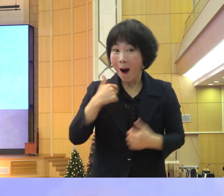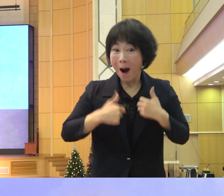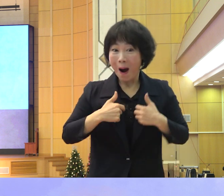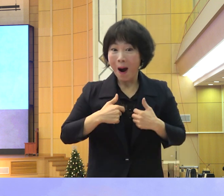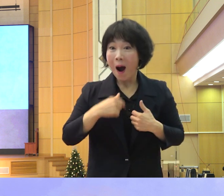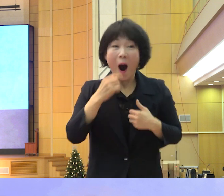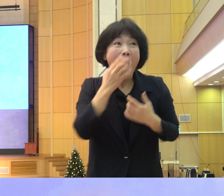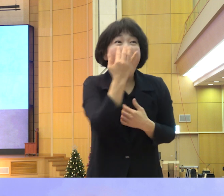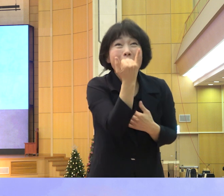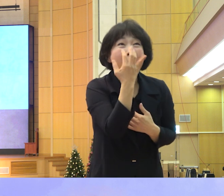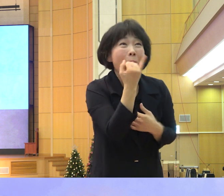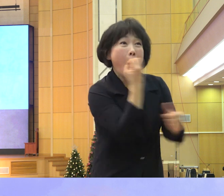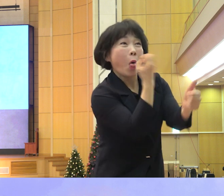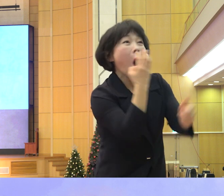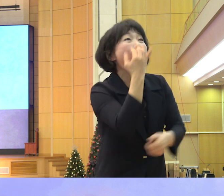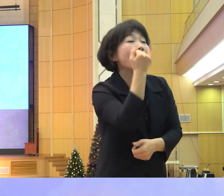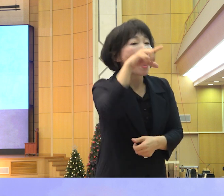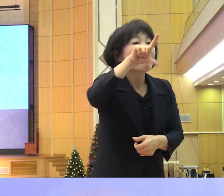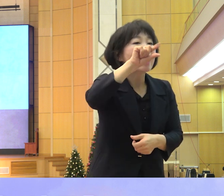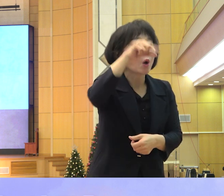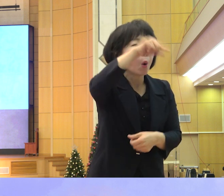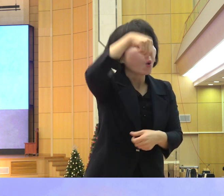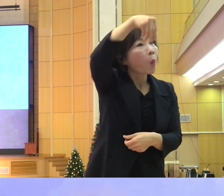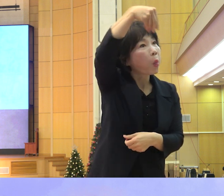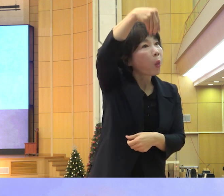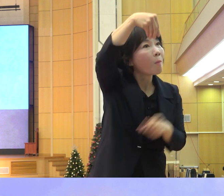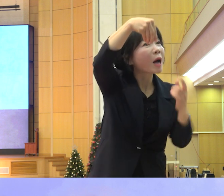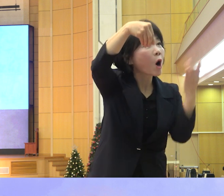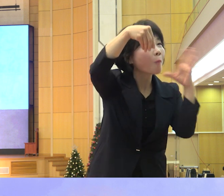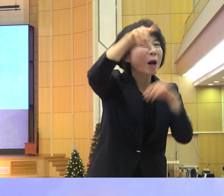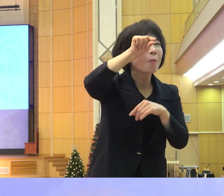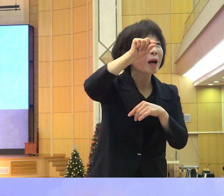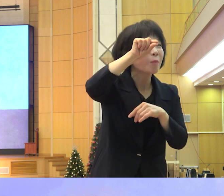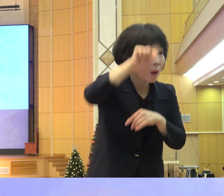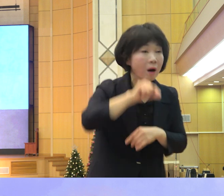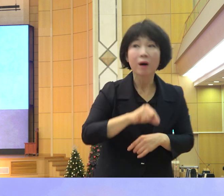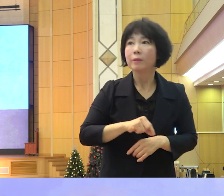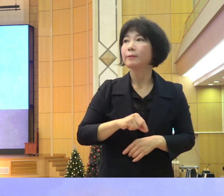10,000원이야, 10,000원. 10,000원. 그리고 이제